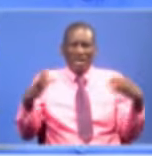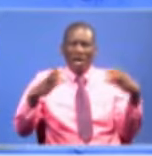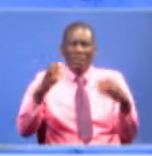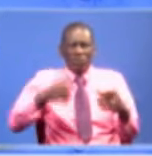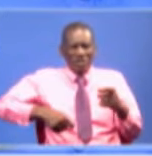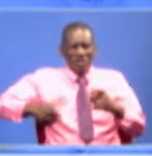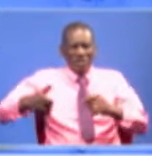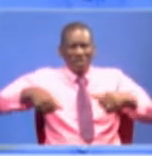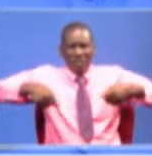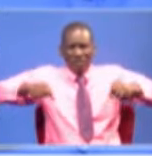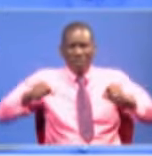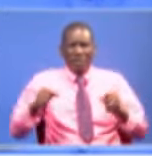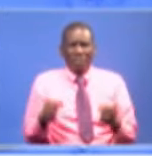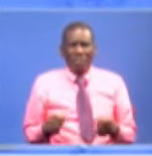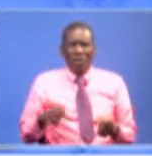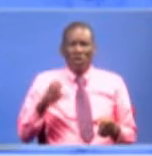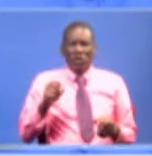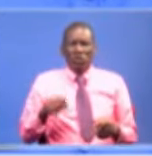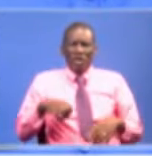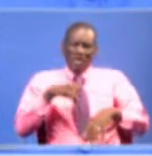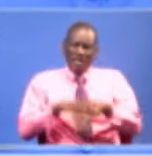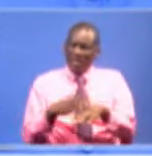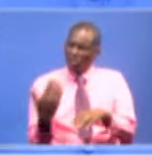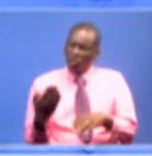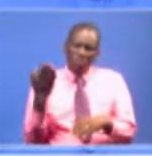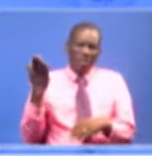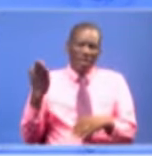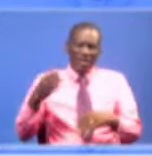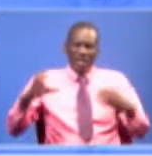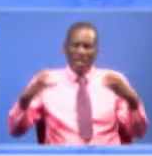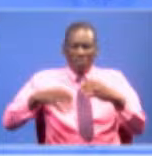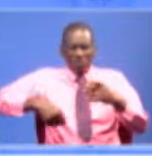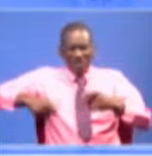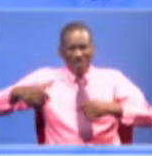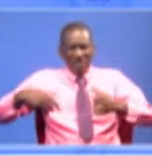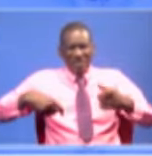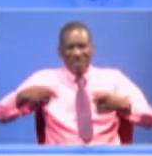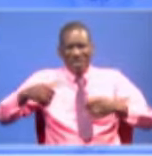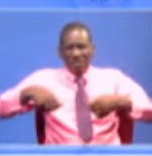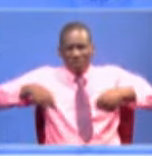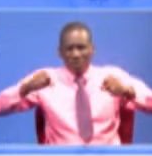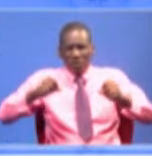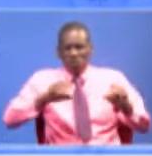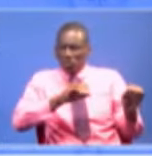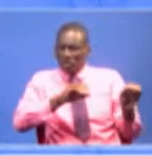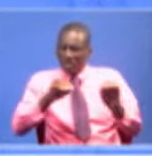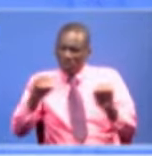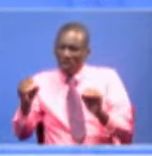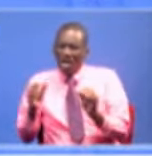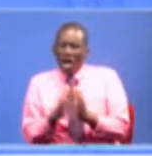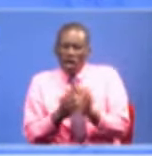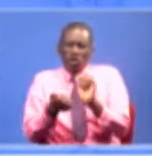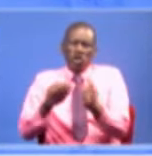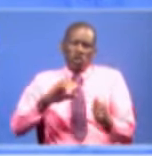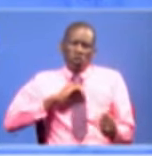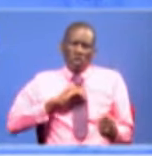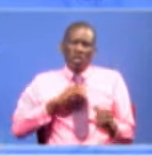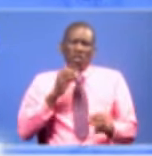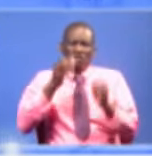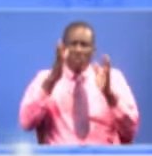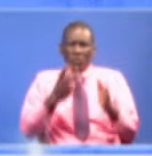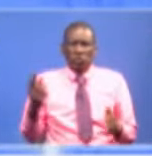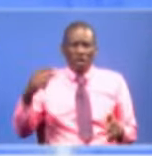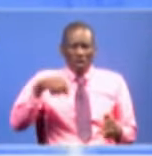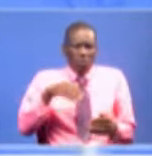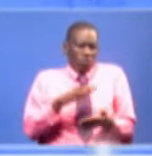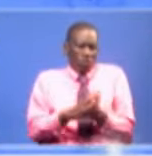pikipiki. So atapata documents huko za kutransfer, pia za kuchange ownership. Alafu mtu akikuja